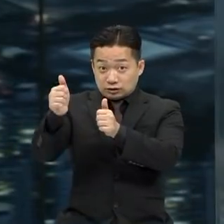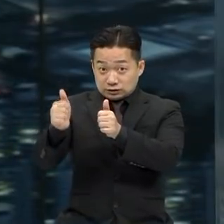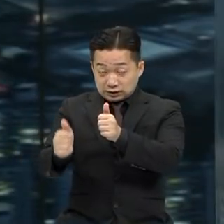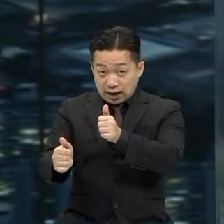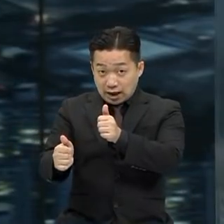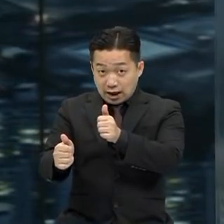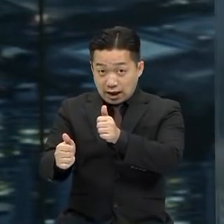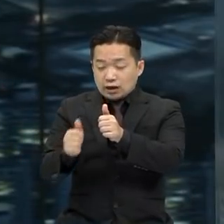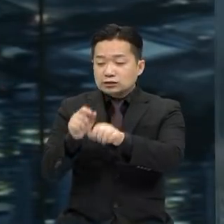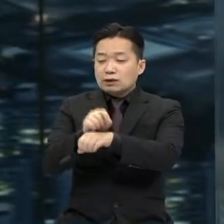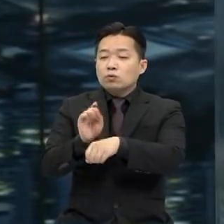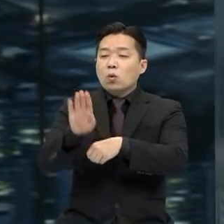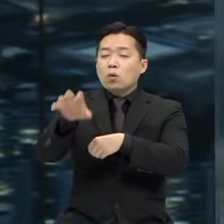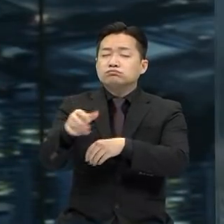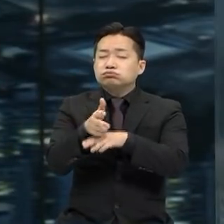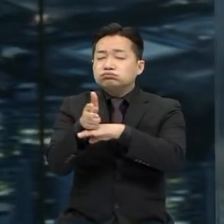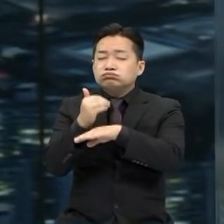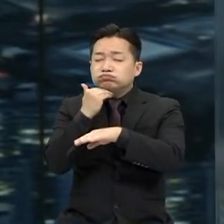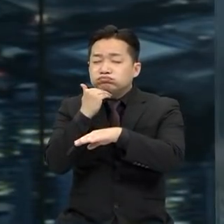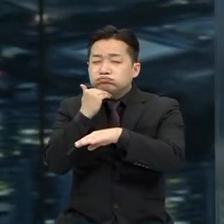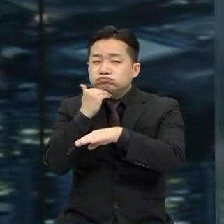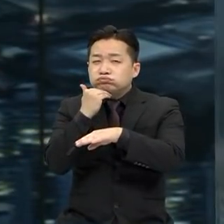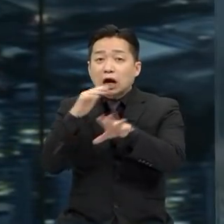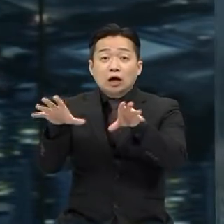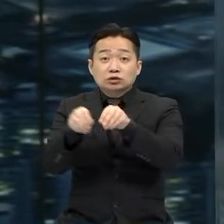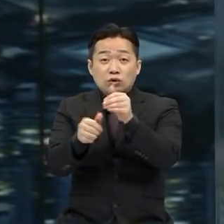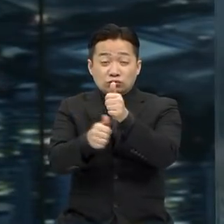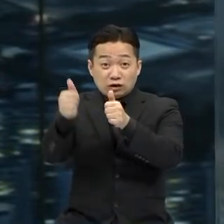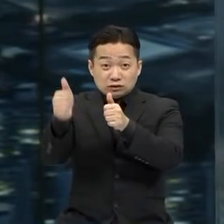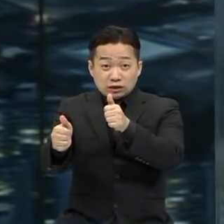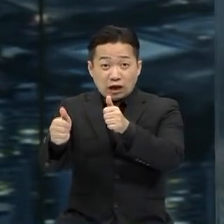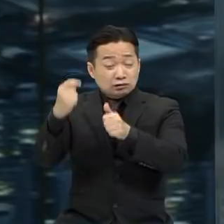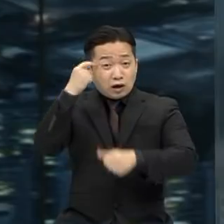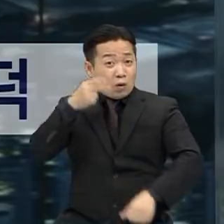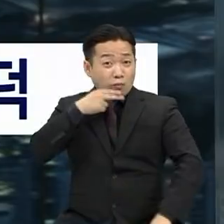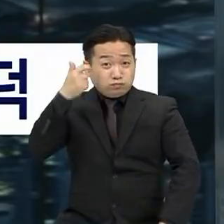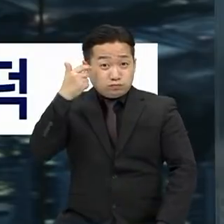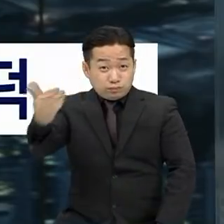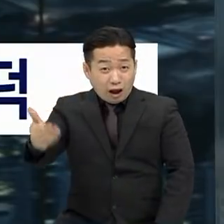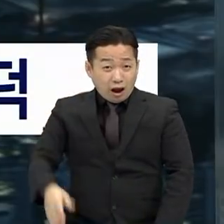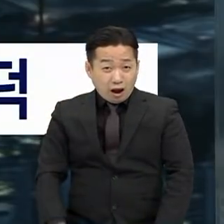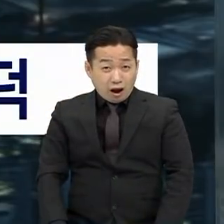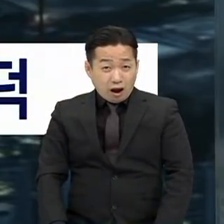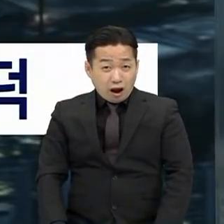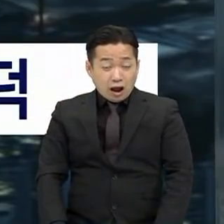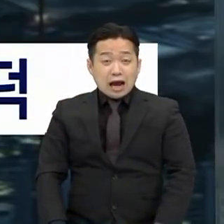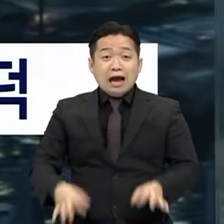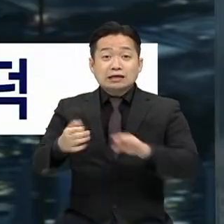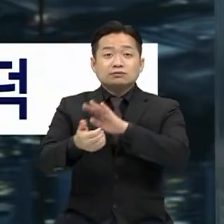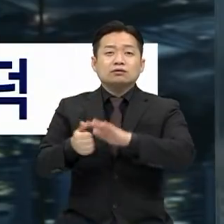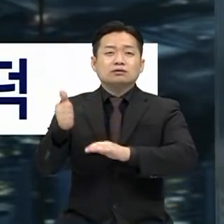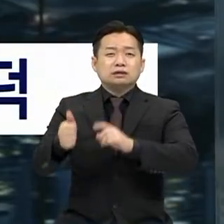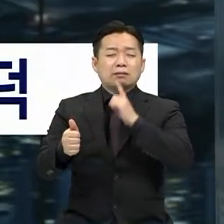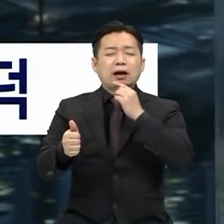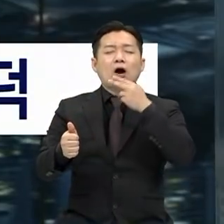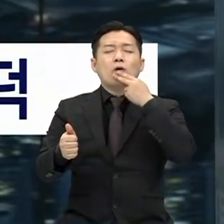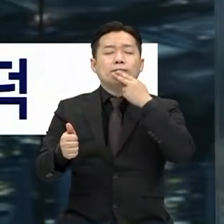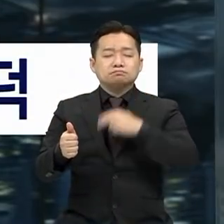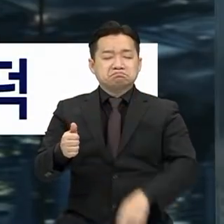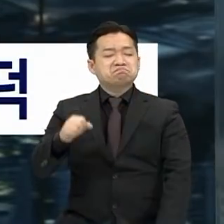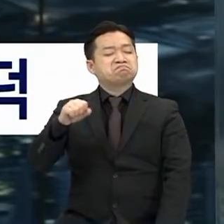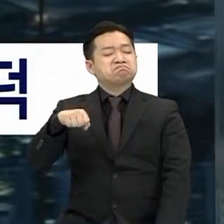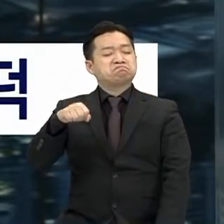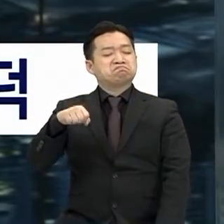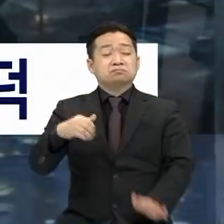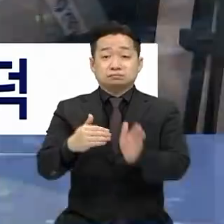있었는데요 기자들이 총관 선대위원장 찍은 아예 고려 안 하는 거냐 이렇게 물어보니까 긴 전 위원장이 말은 안하고 고개만 끄덕여